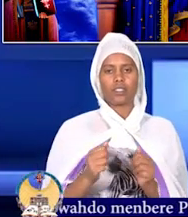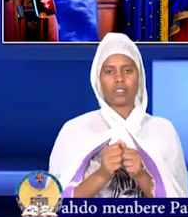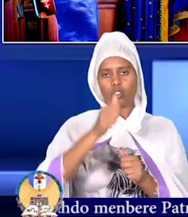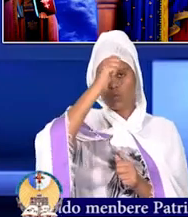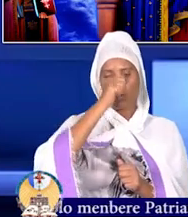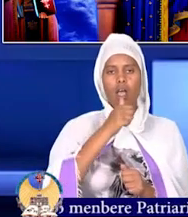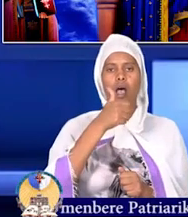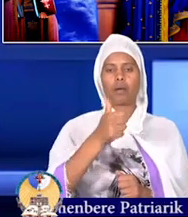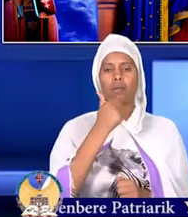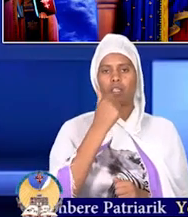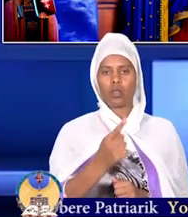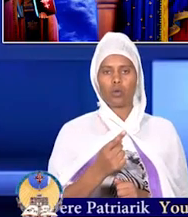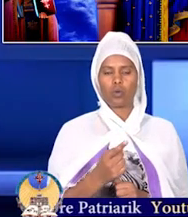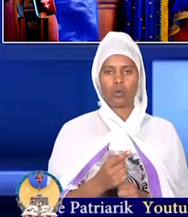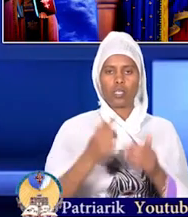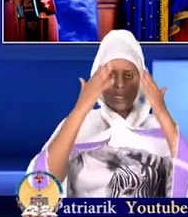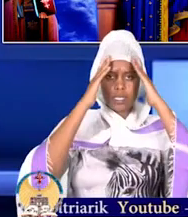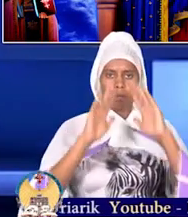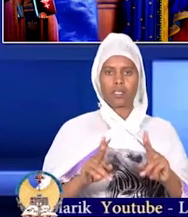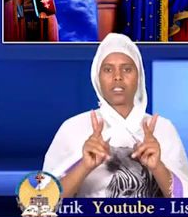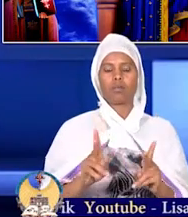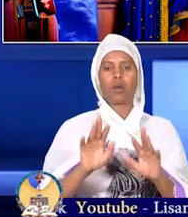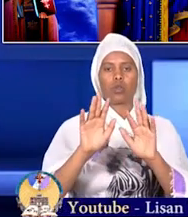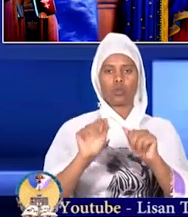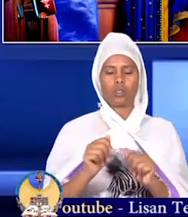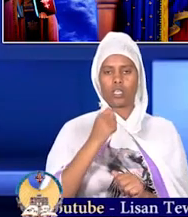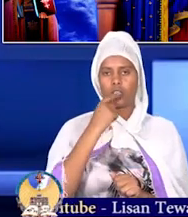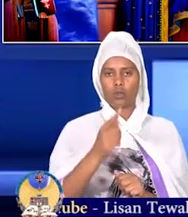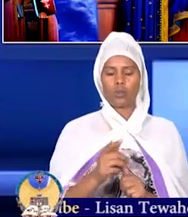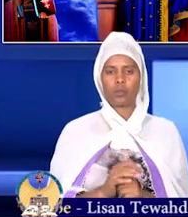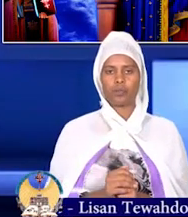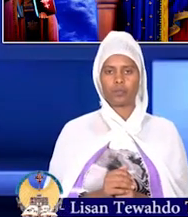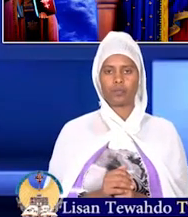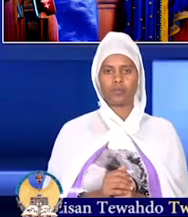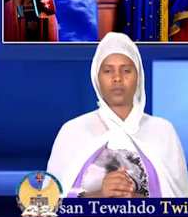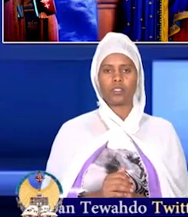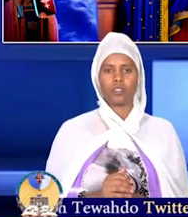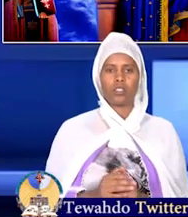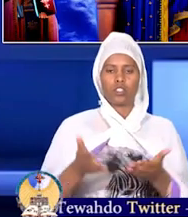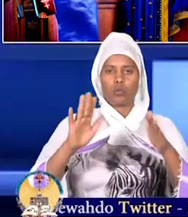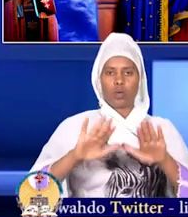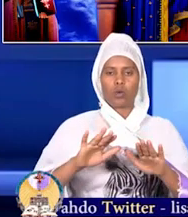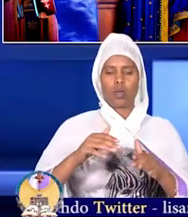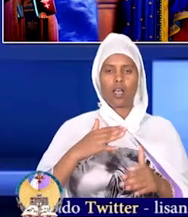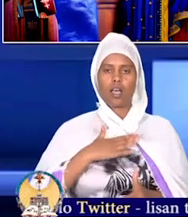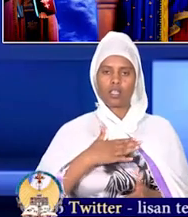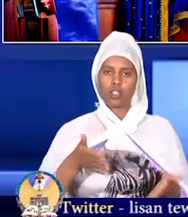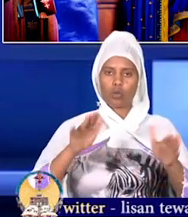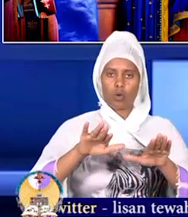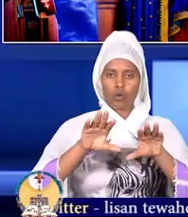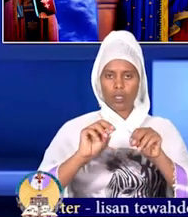املاخیو گن ابونا ابراهام انتای زبلا زلا نبرخد ما خد کوونی خا ایلو نزبارخو